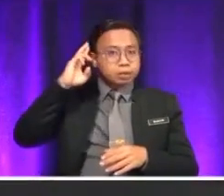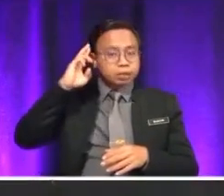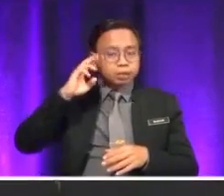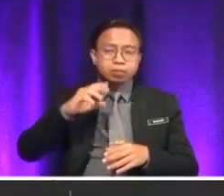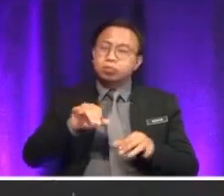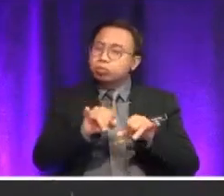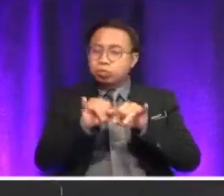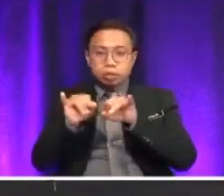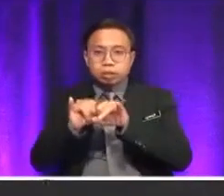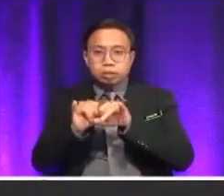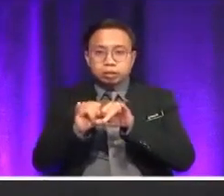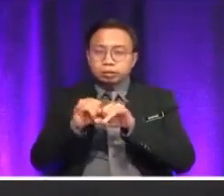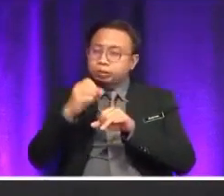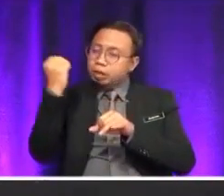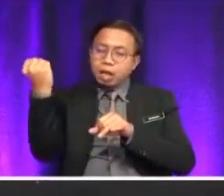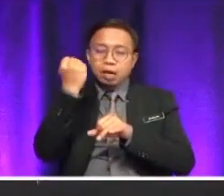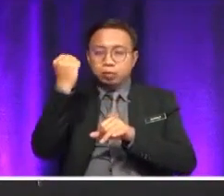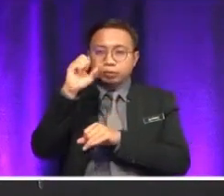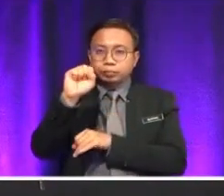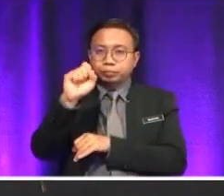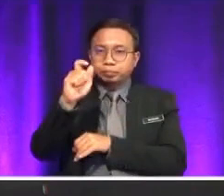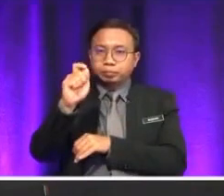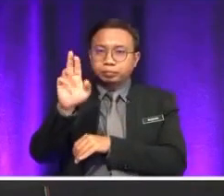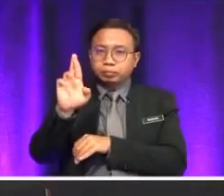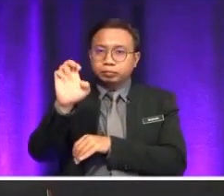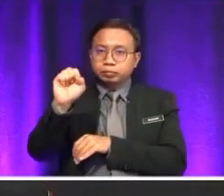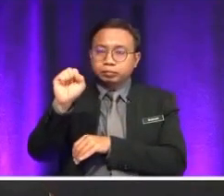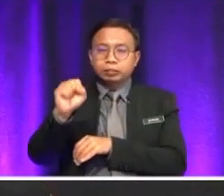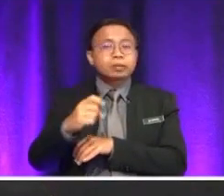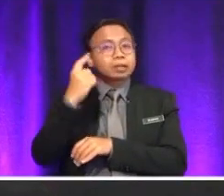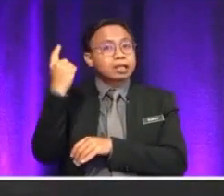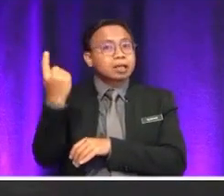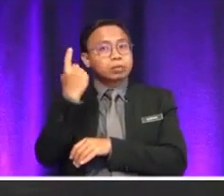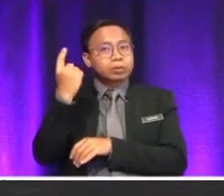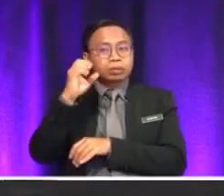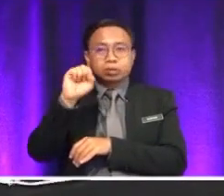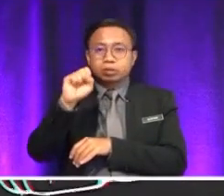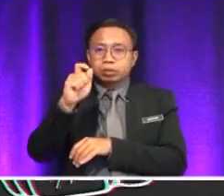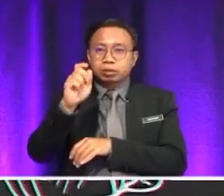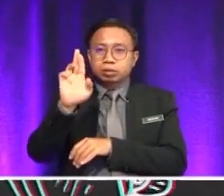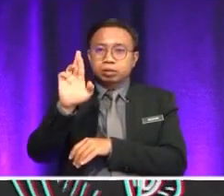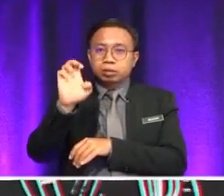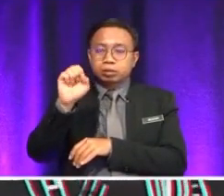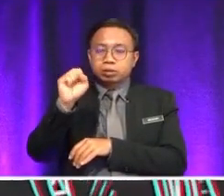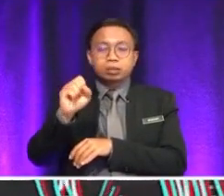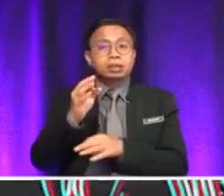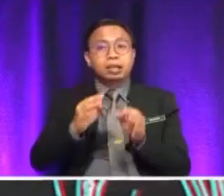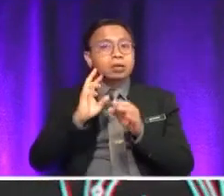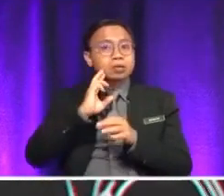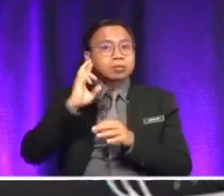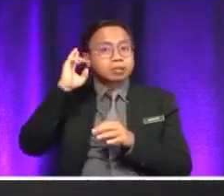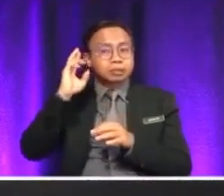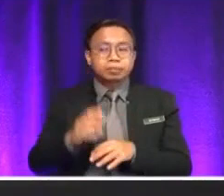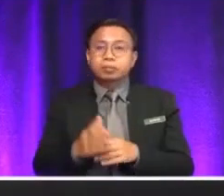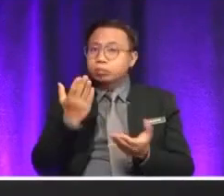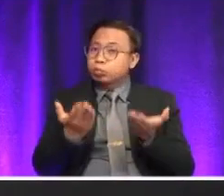mereka ni pun kadang-kadang setiap masa pun stres juga kan. Betul. Selalunya kalau remaja selalu stres sebab apa? Kalau remaja cikgu saya